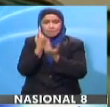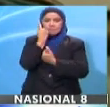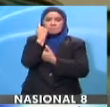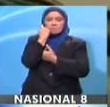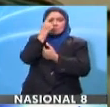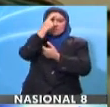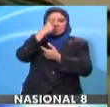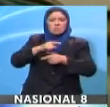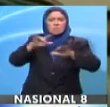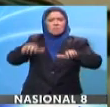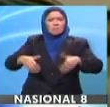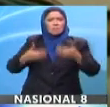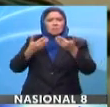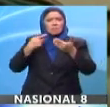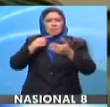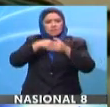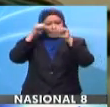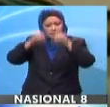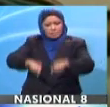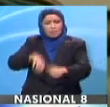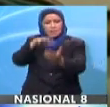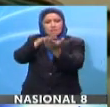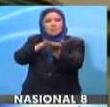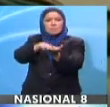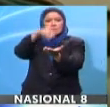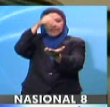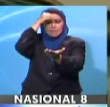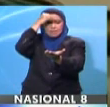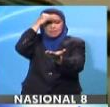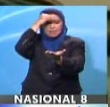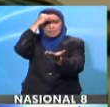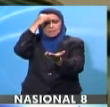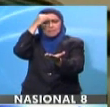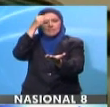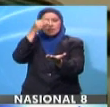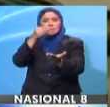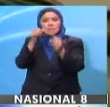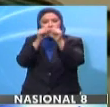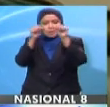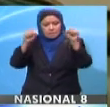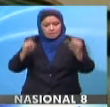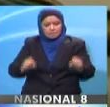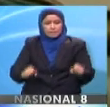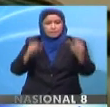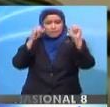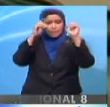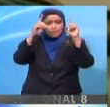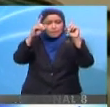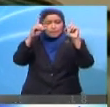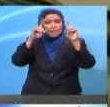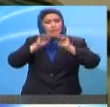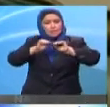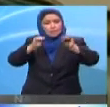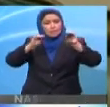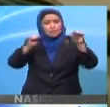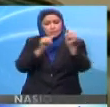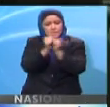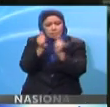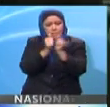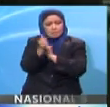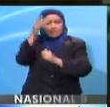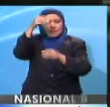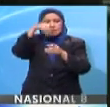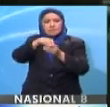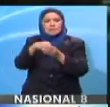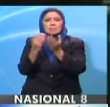dapat mempelajari Umpama sistem pendidikan sukan dalam sekolah